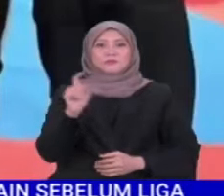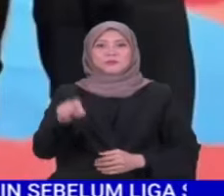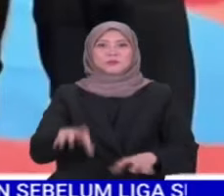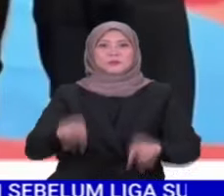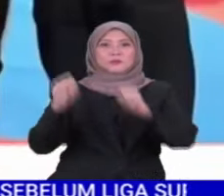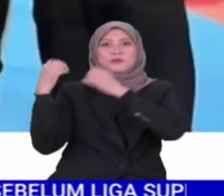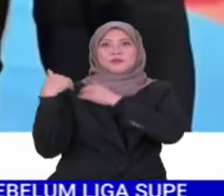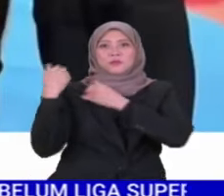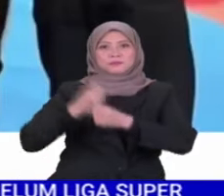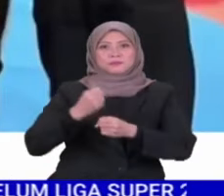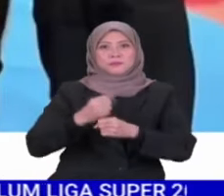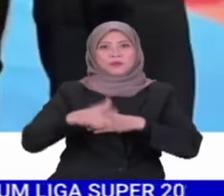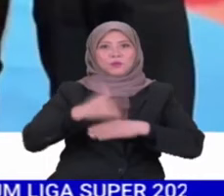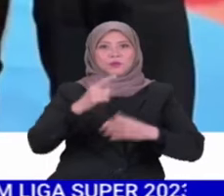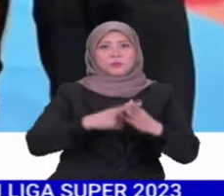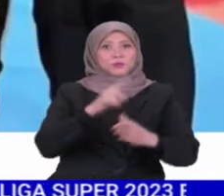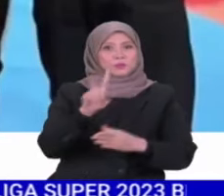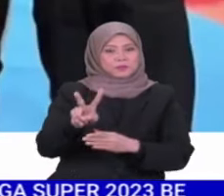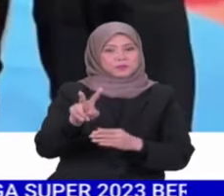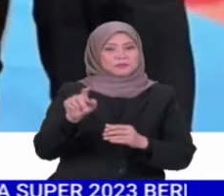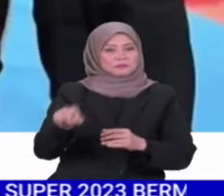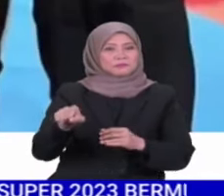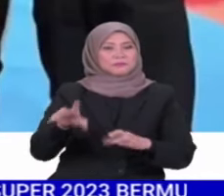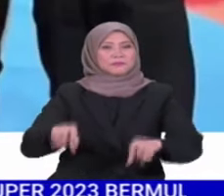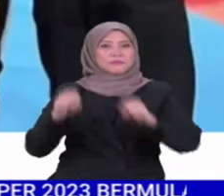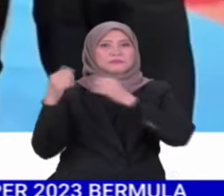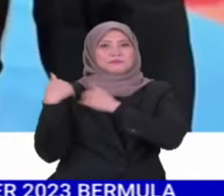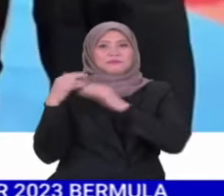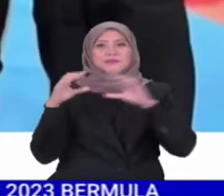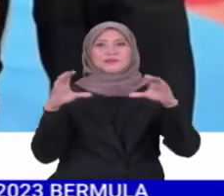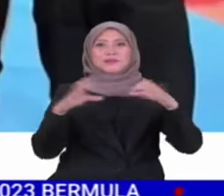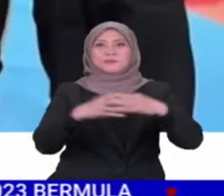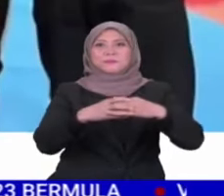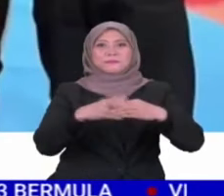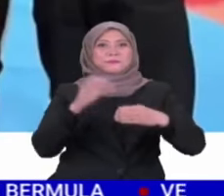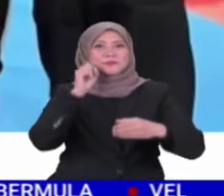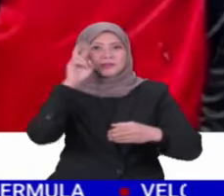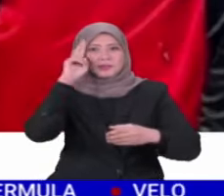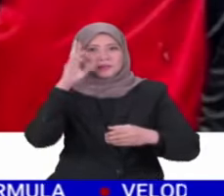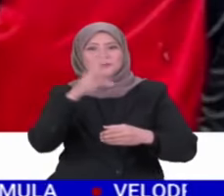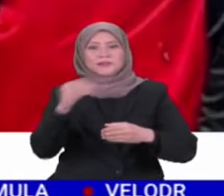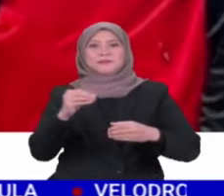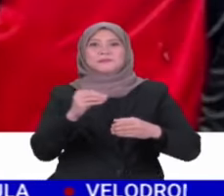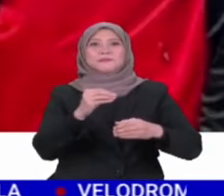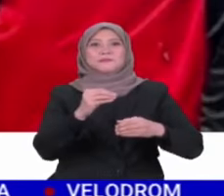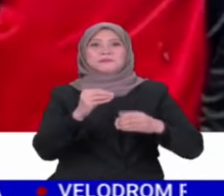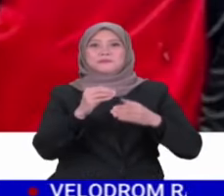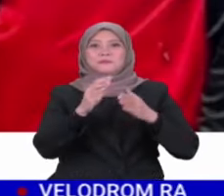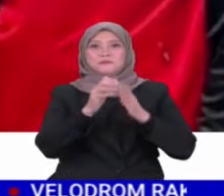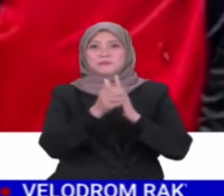pada awal Februari dan diberikan skornya dan pelapis negara